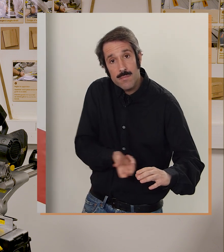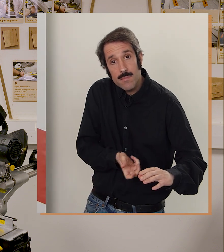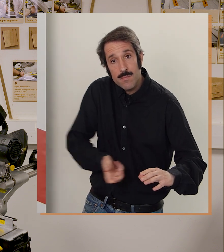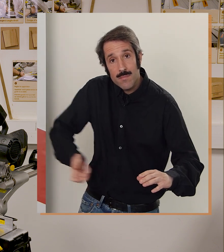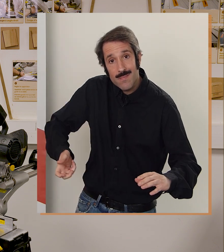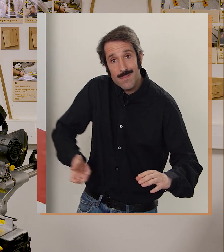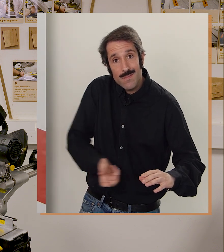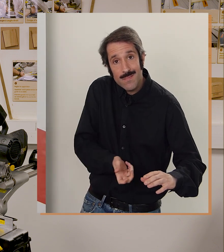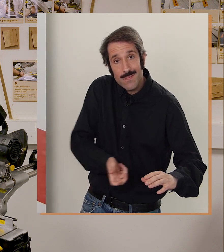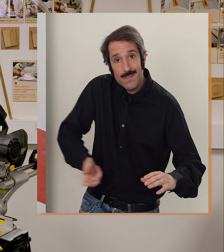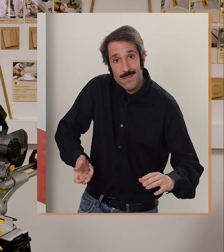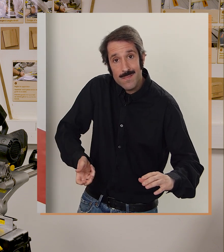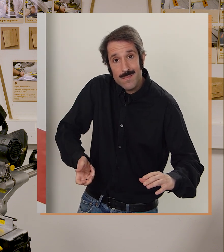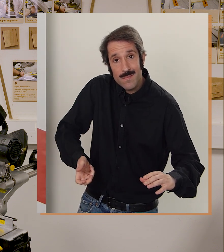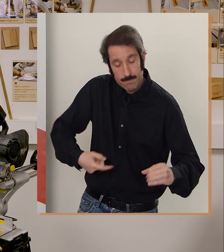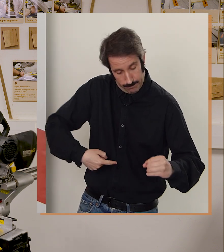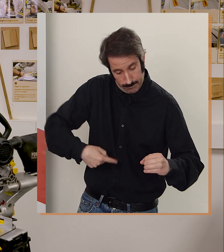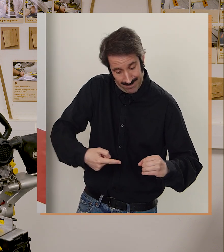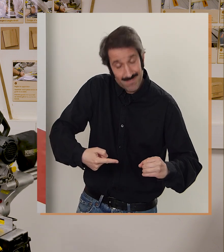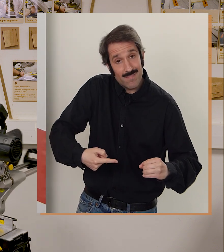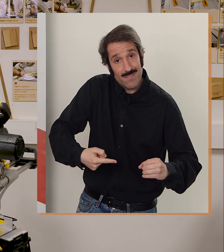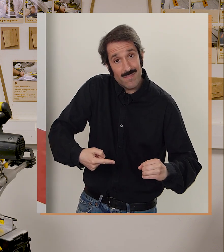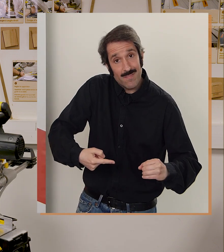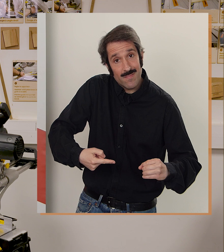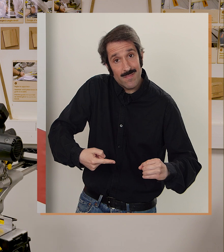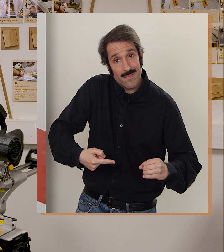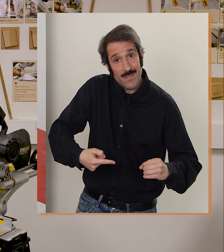manipuler la molette ici, régler,